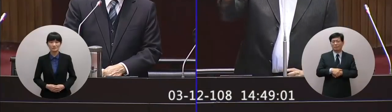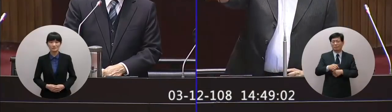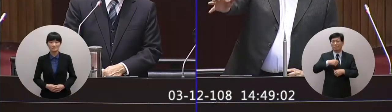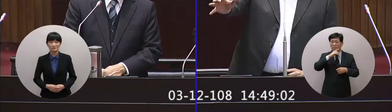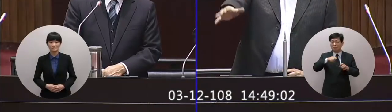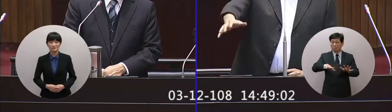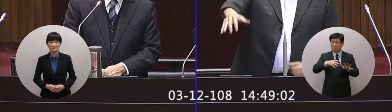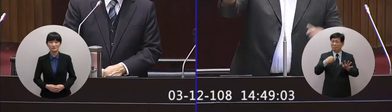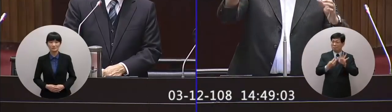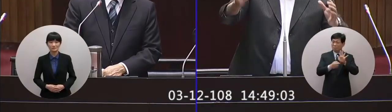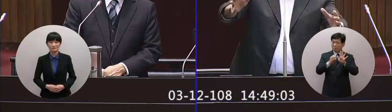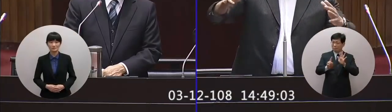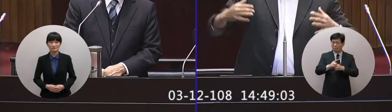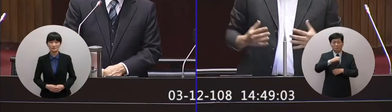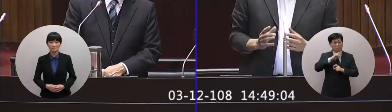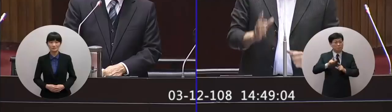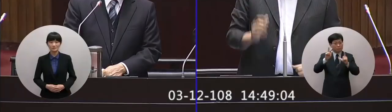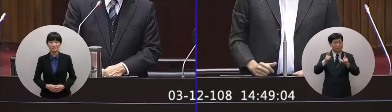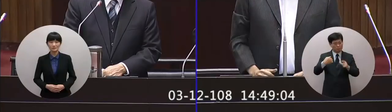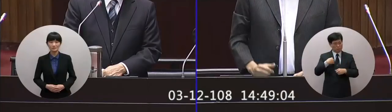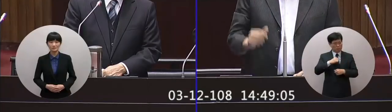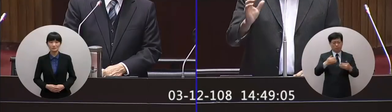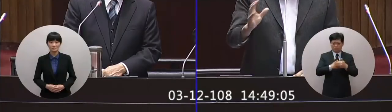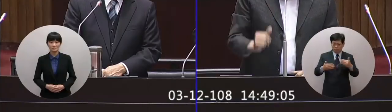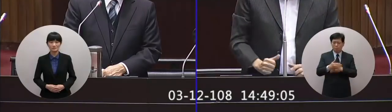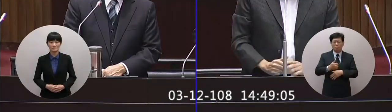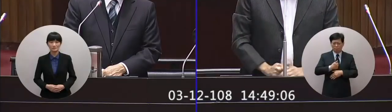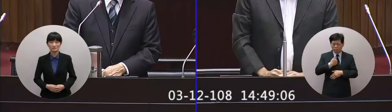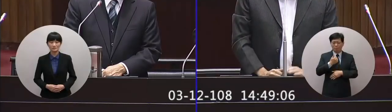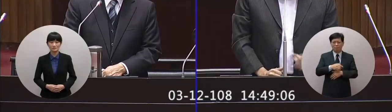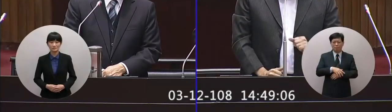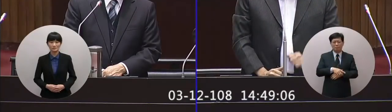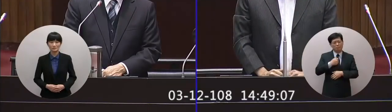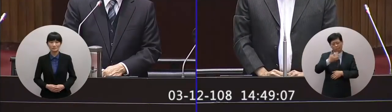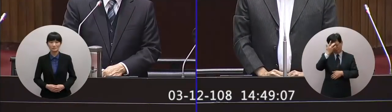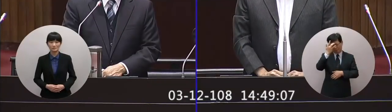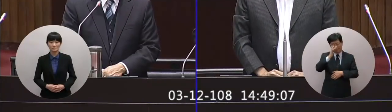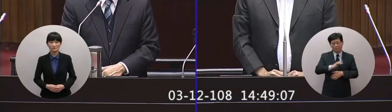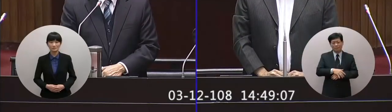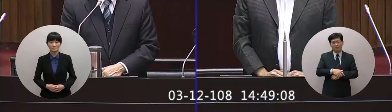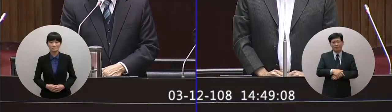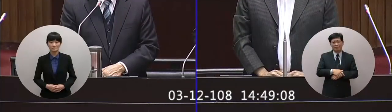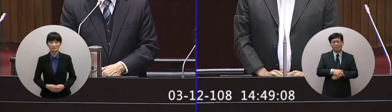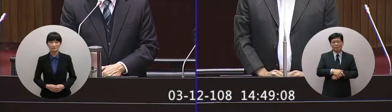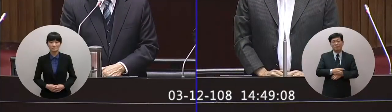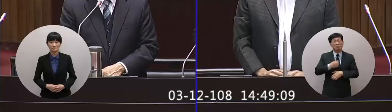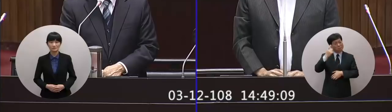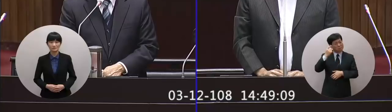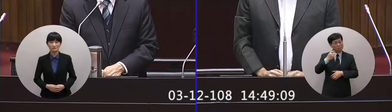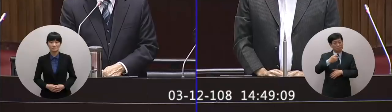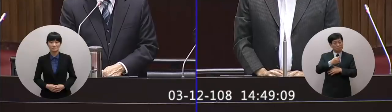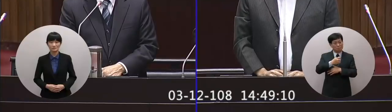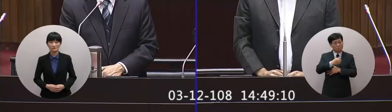一定，即句话讲，就是讲啥？屏东我们的交通真的比较不方便。我想一定，